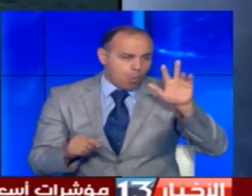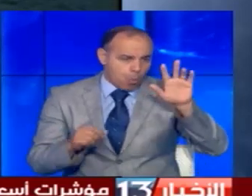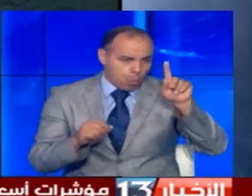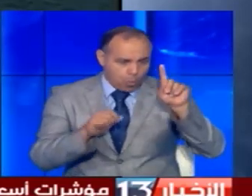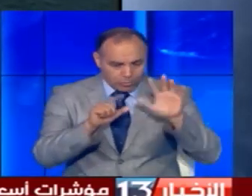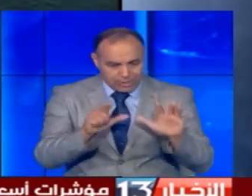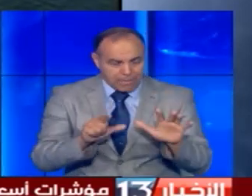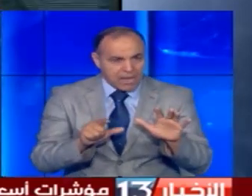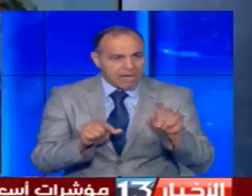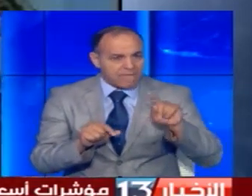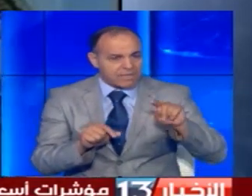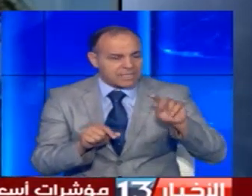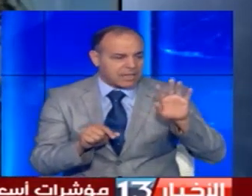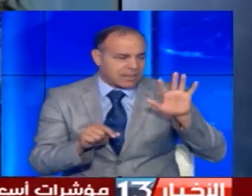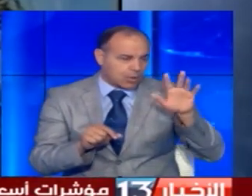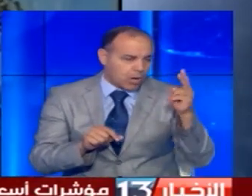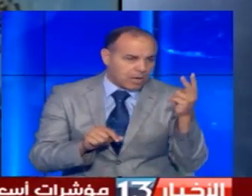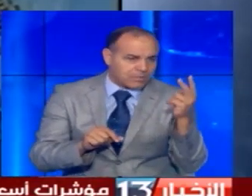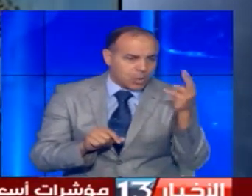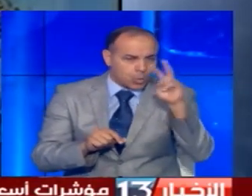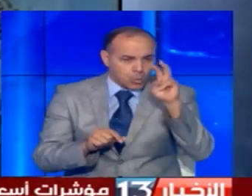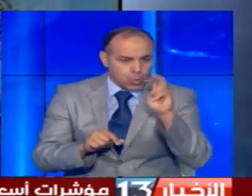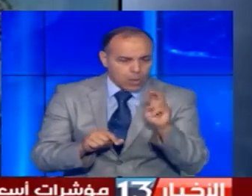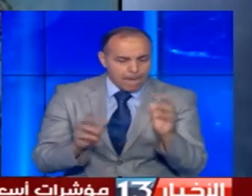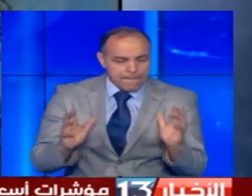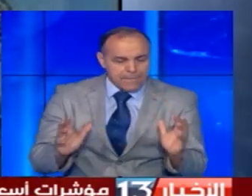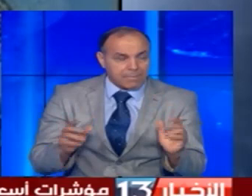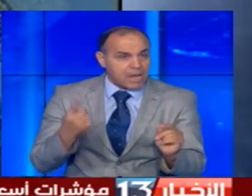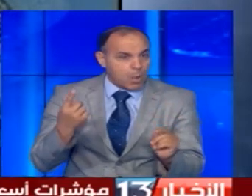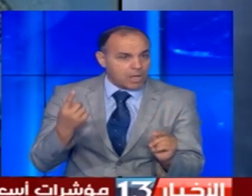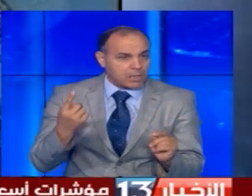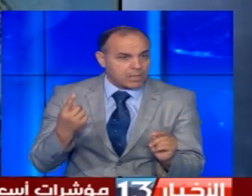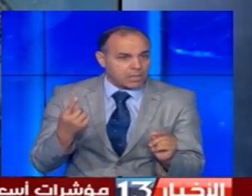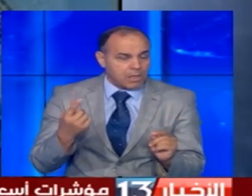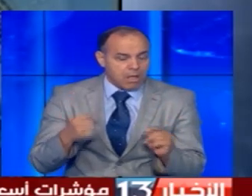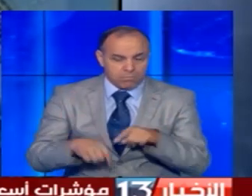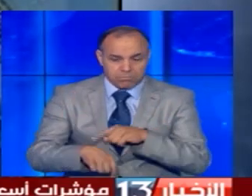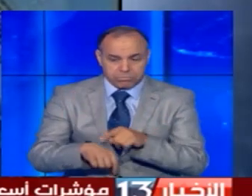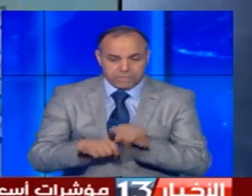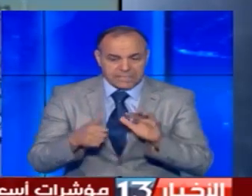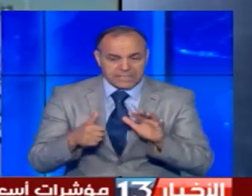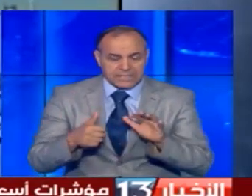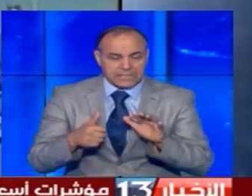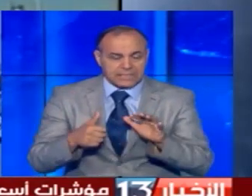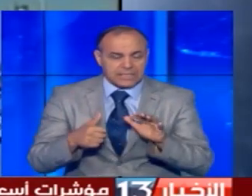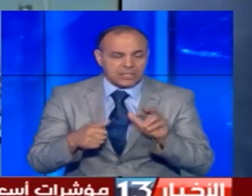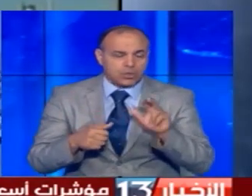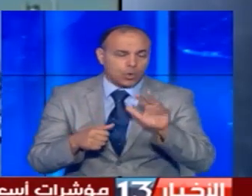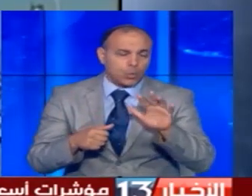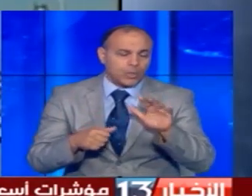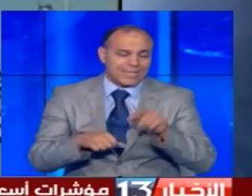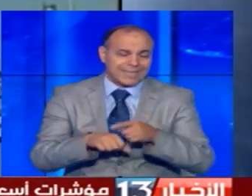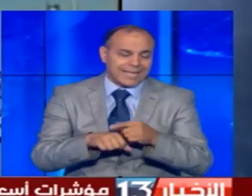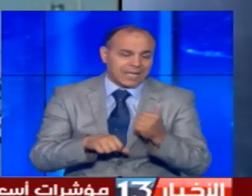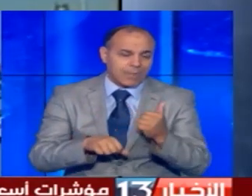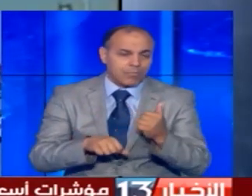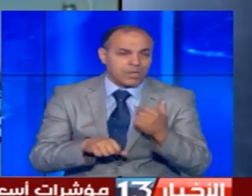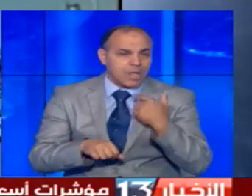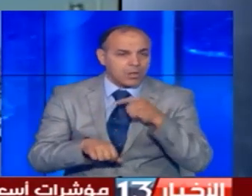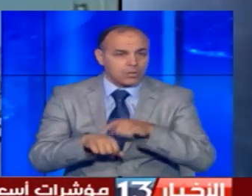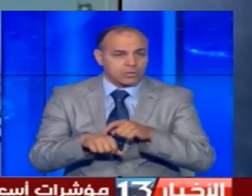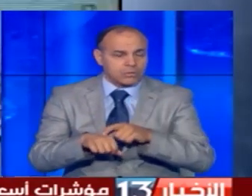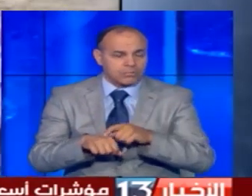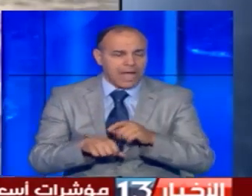فاصل اثنين وخمسين دولار للبرميل بحلول الساعه السادسه وثمان وثلاثين دقيقه بتوقيت